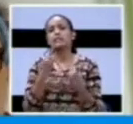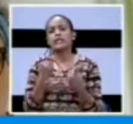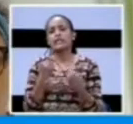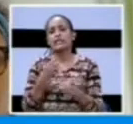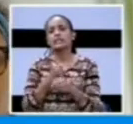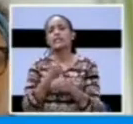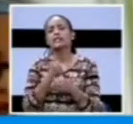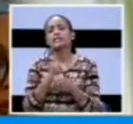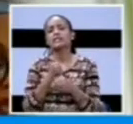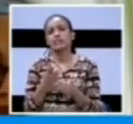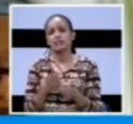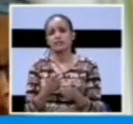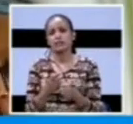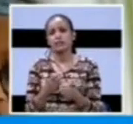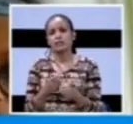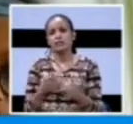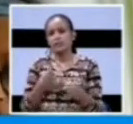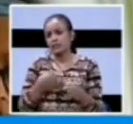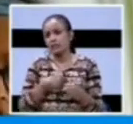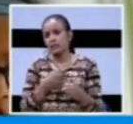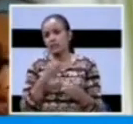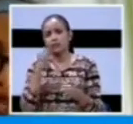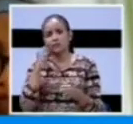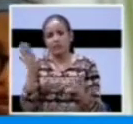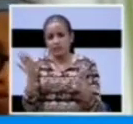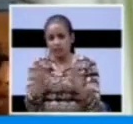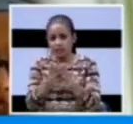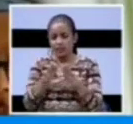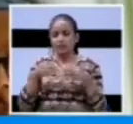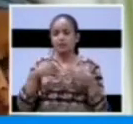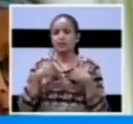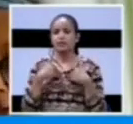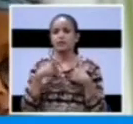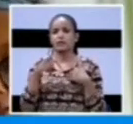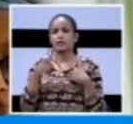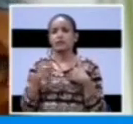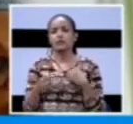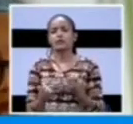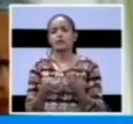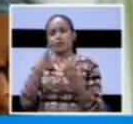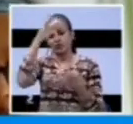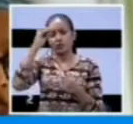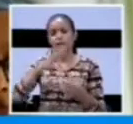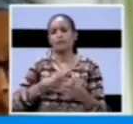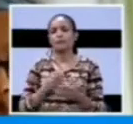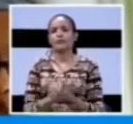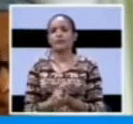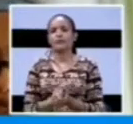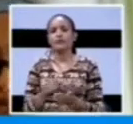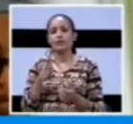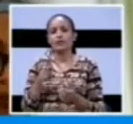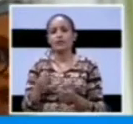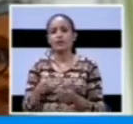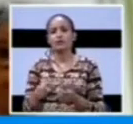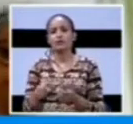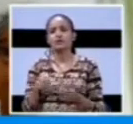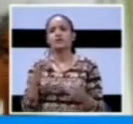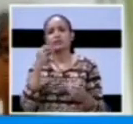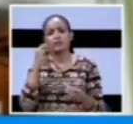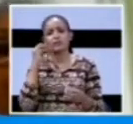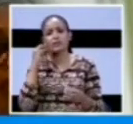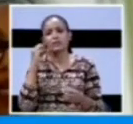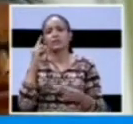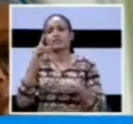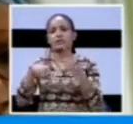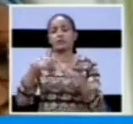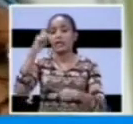ስራሕቲ ይሰርሕ? እዩ በቃ ንሕና ኣብ ገዛ ኢና ተዓፂና ዘለና እዚ መብዛሕትኡ ሰብ ማለት እዩ። እዚ ገዛ ንገዛ